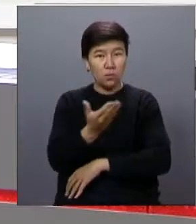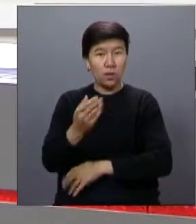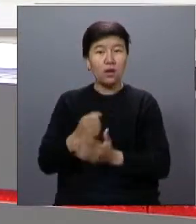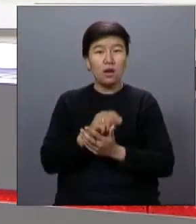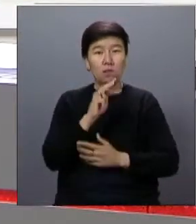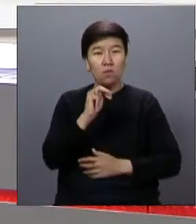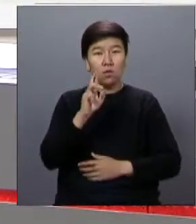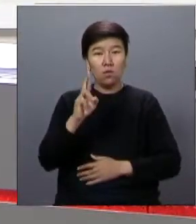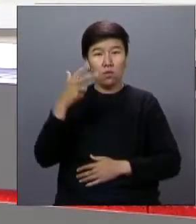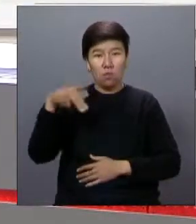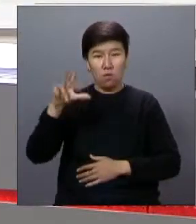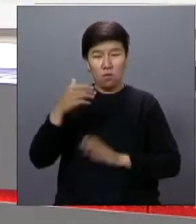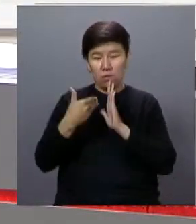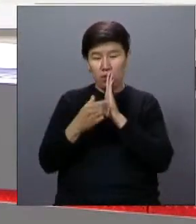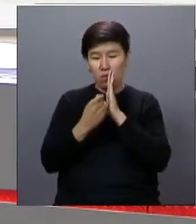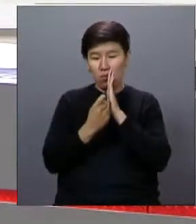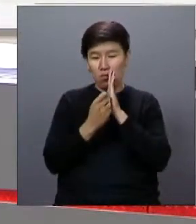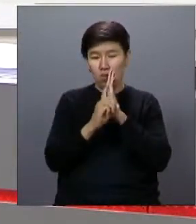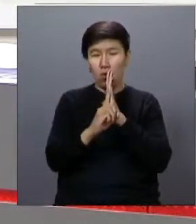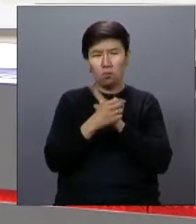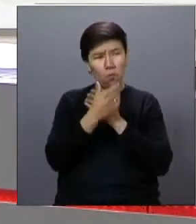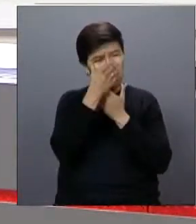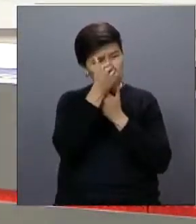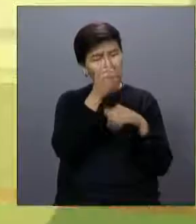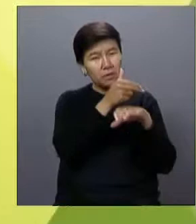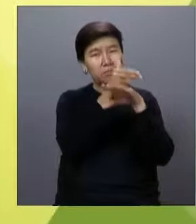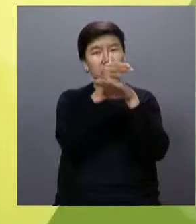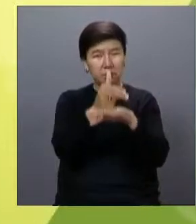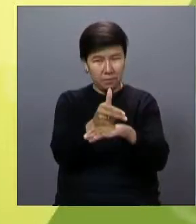ธานีนั้นให้ความสนใจแล้วก็พาไปเรียนรู้ค่ะ